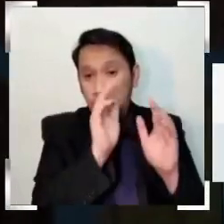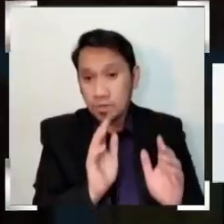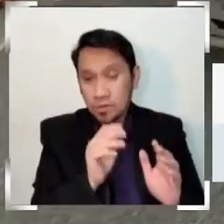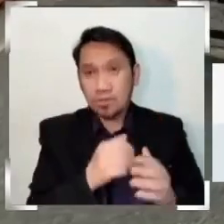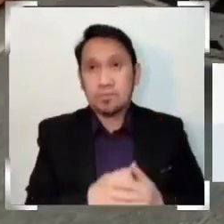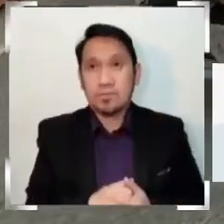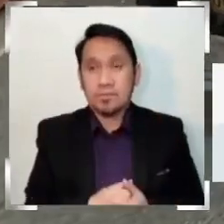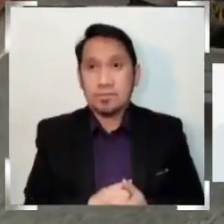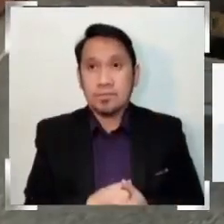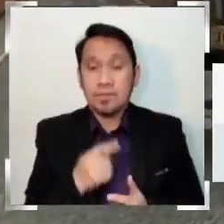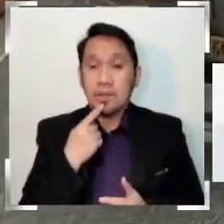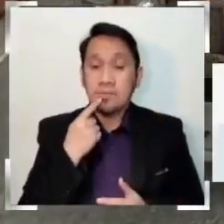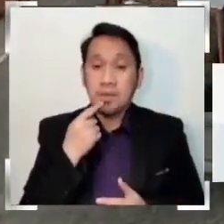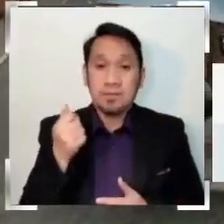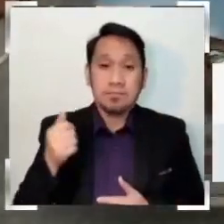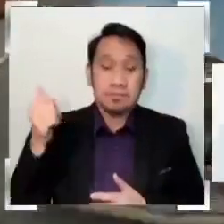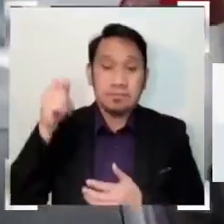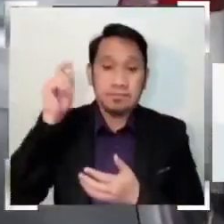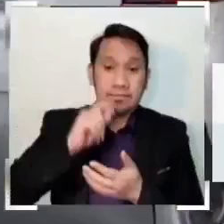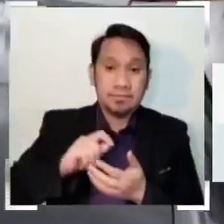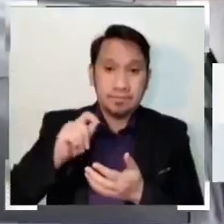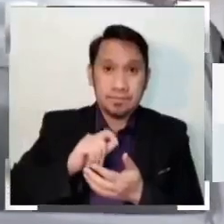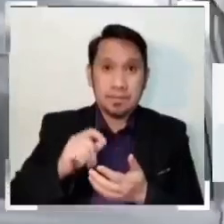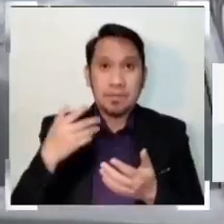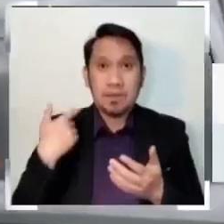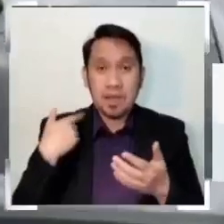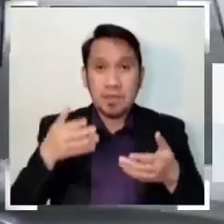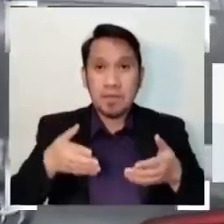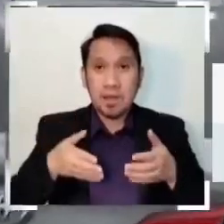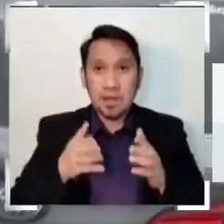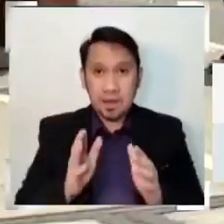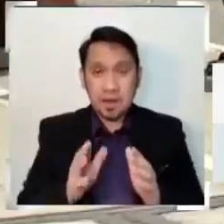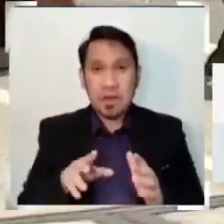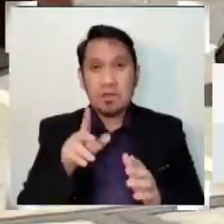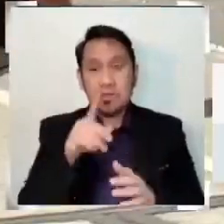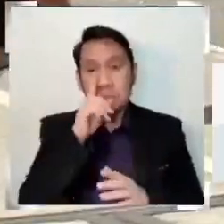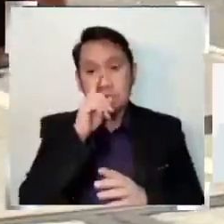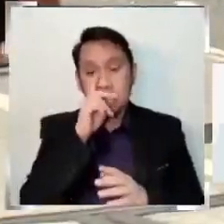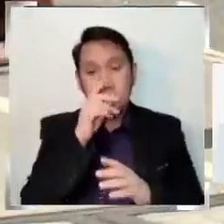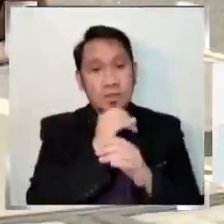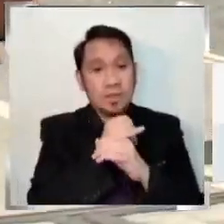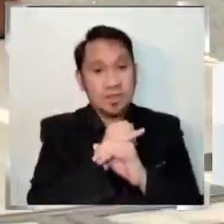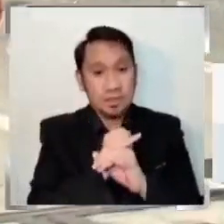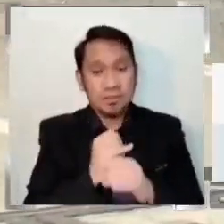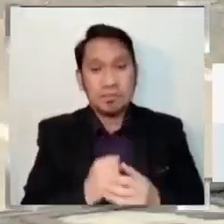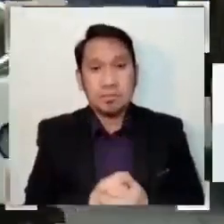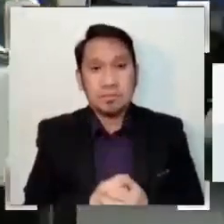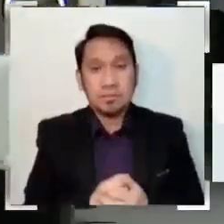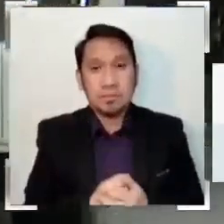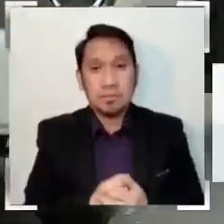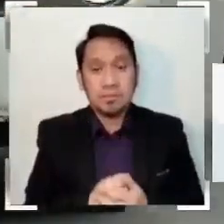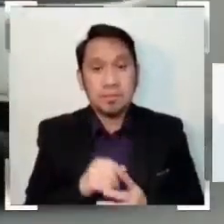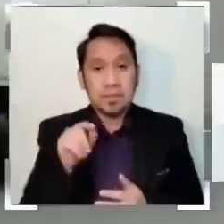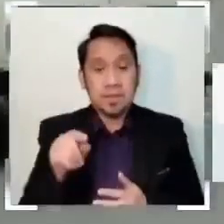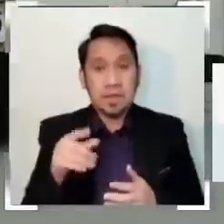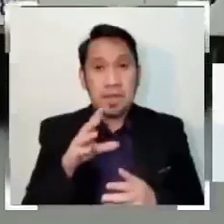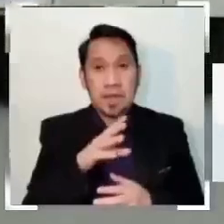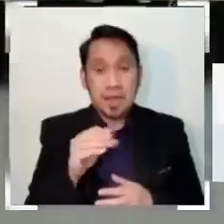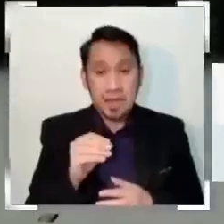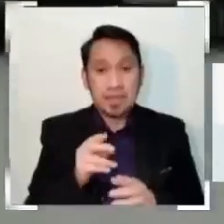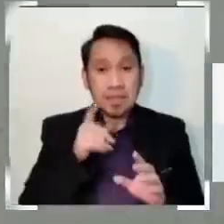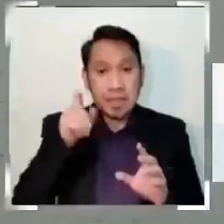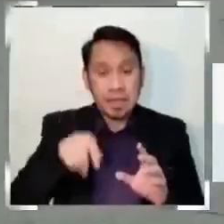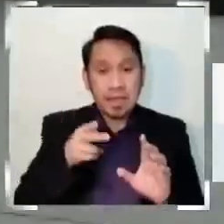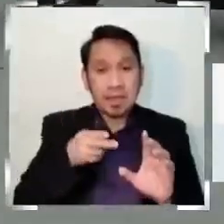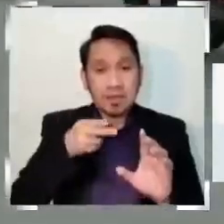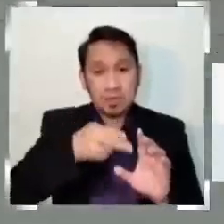Bautista, pansamantalang papayagan na mamasada ang mga tradisyonal na jeepney. Basta raw mag-consolidate o sumali sila sa